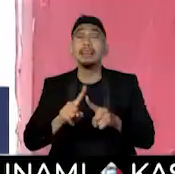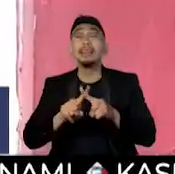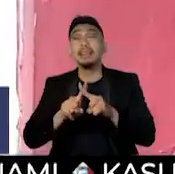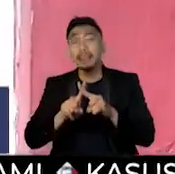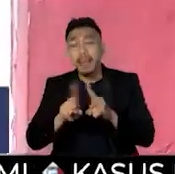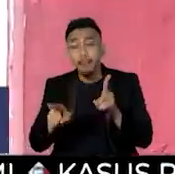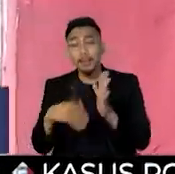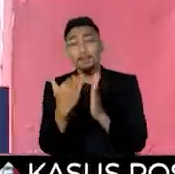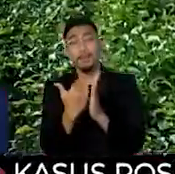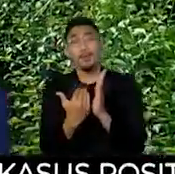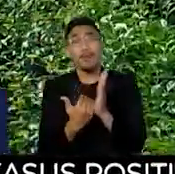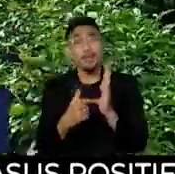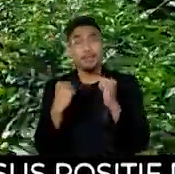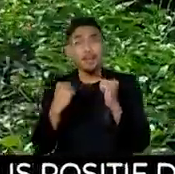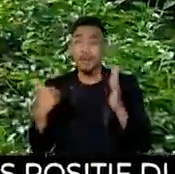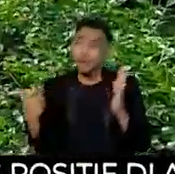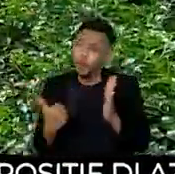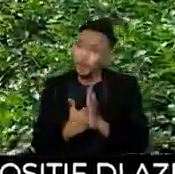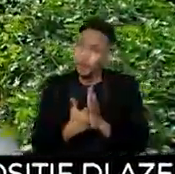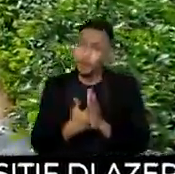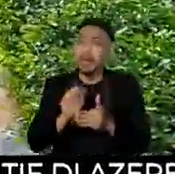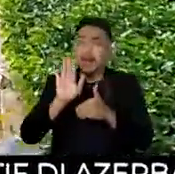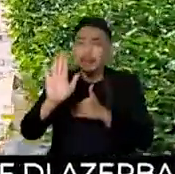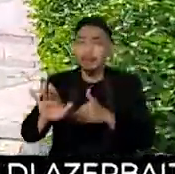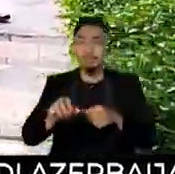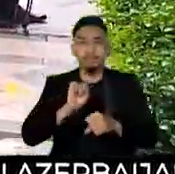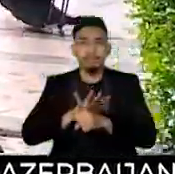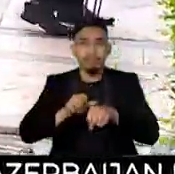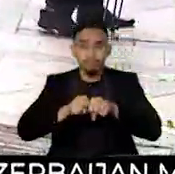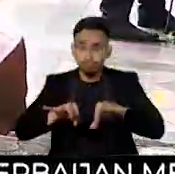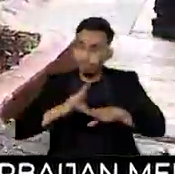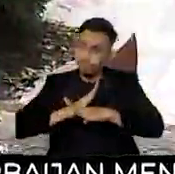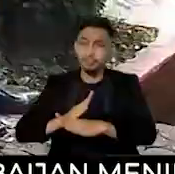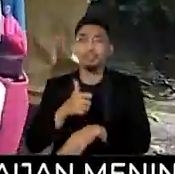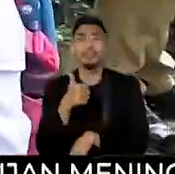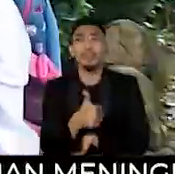setiap daerah untuk mencegah klaster pembelajaran tatap muka yang justru bermunculan di